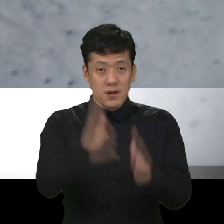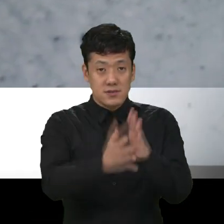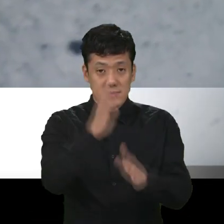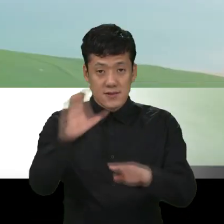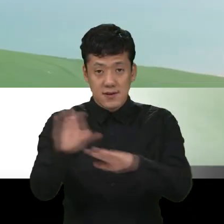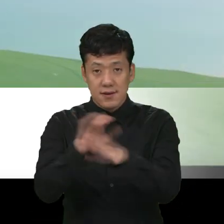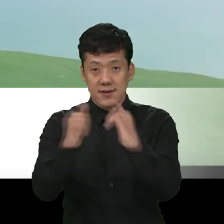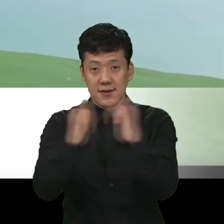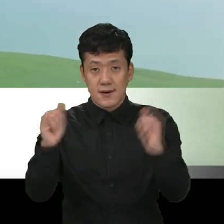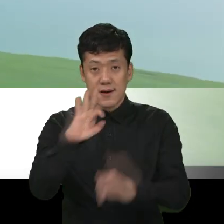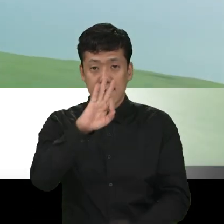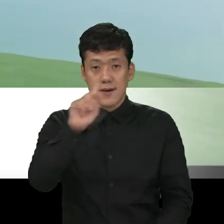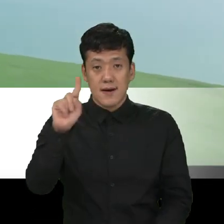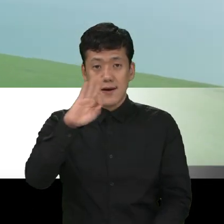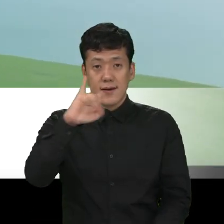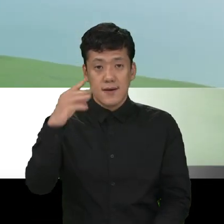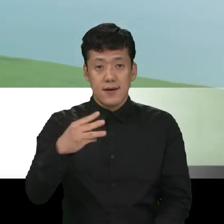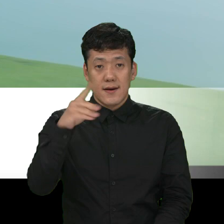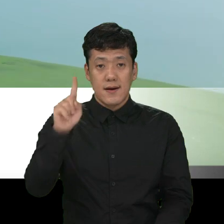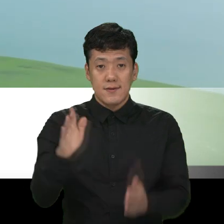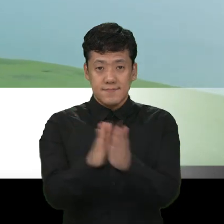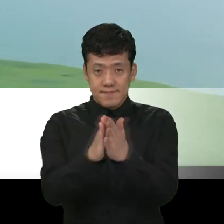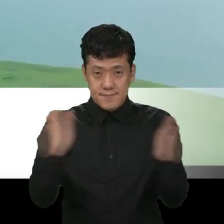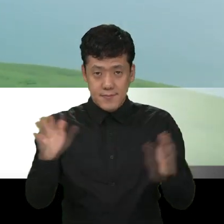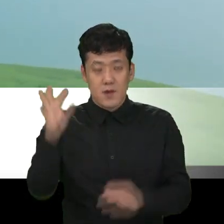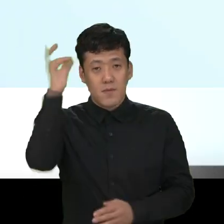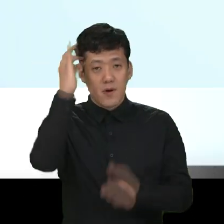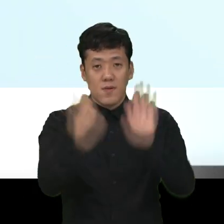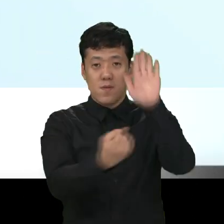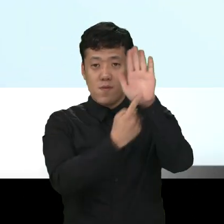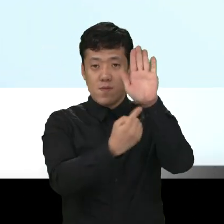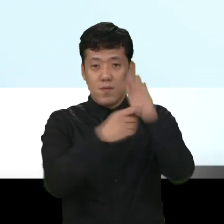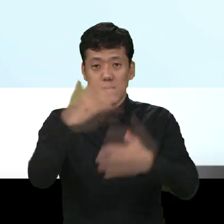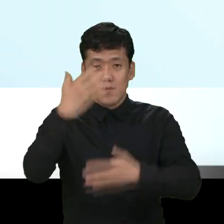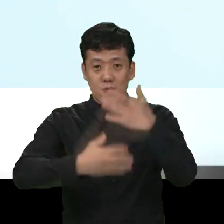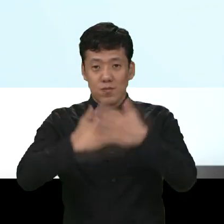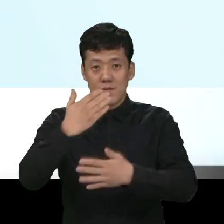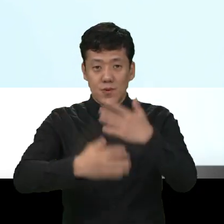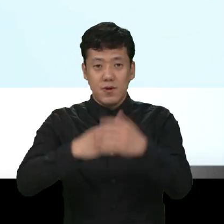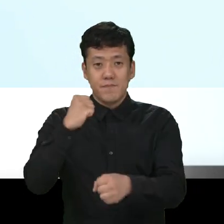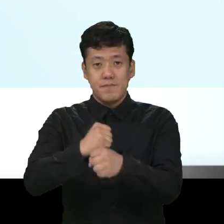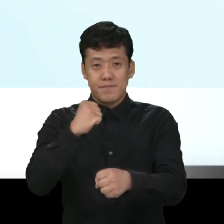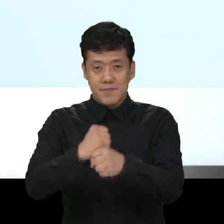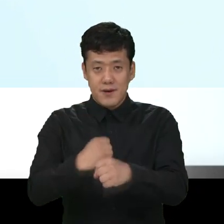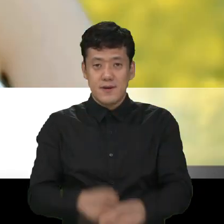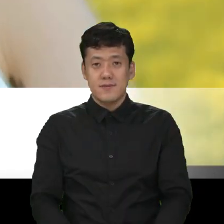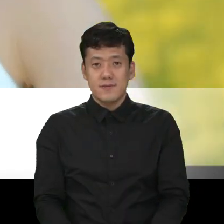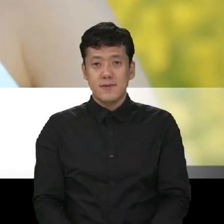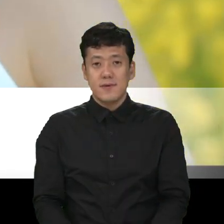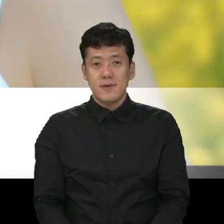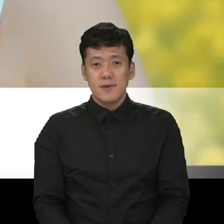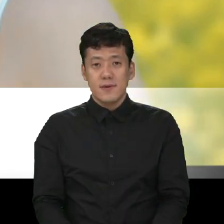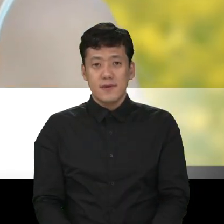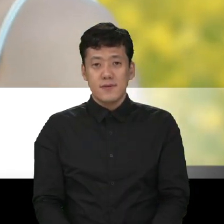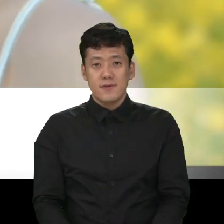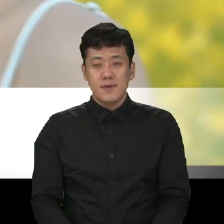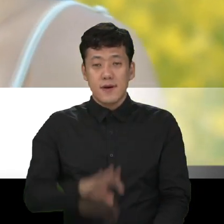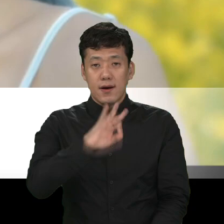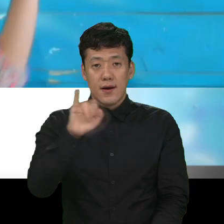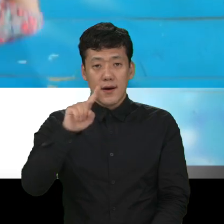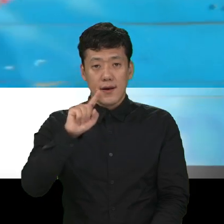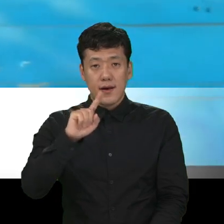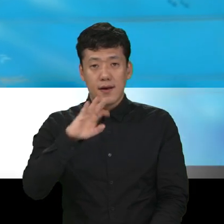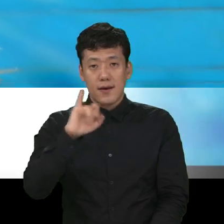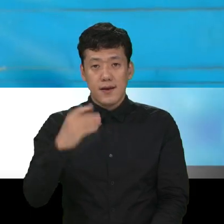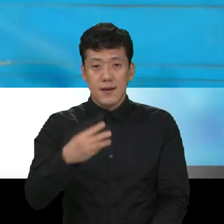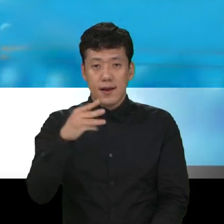포항시는 가상 인간 아일라 를 론칭하고 포항 홍보 뮤직비디오 를 제작했습니다 가상 인간 아일라 가 부른 노래 인 어 데이